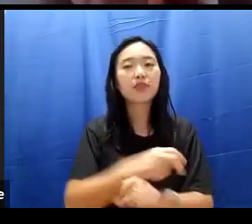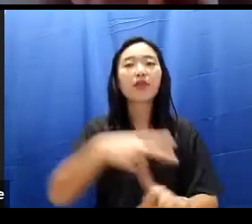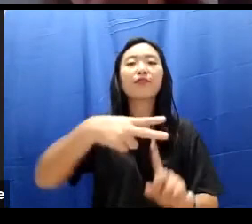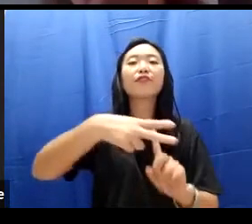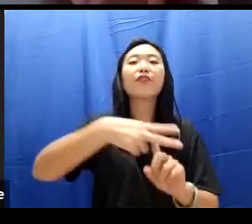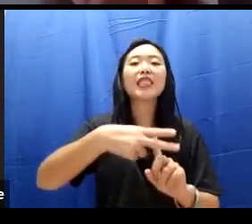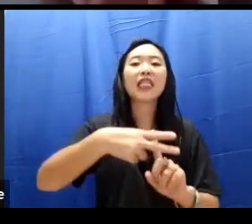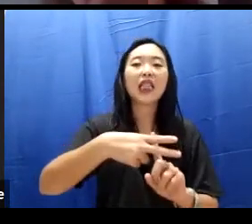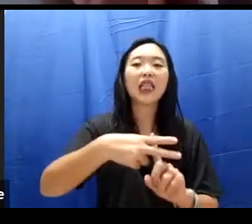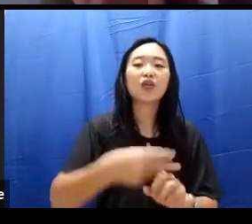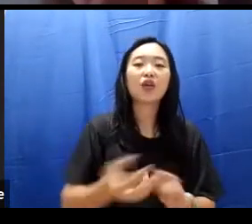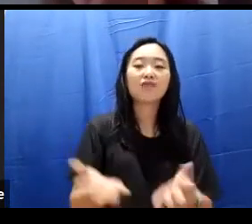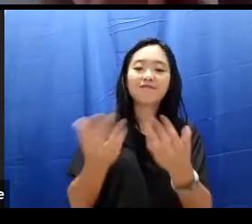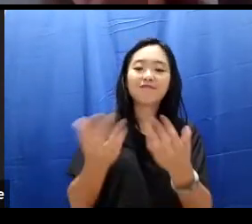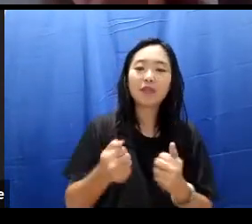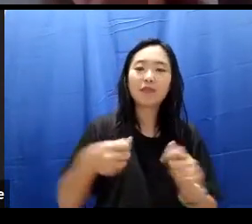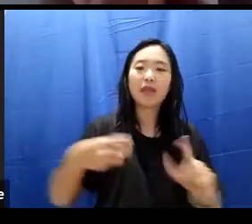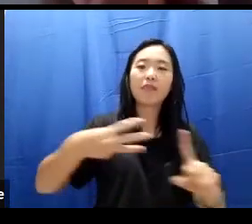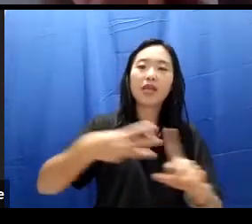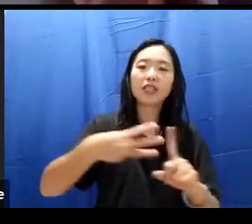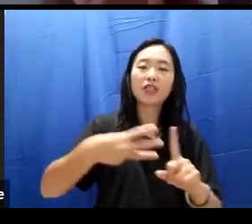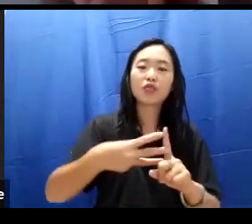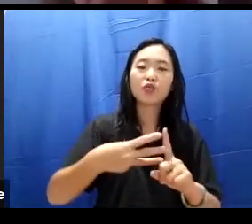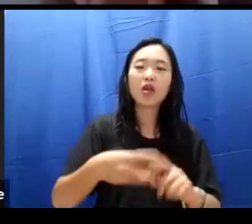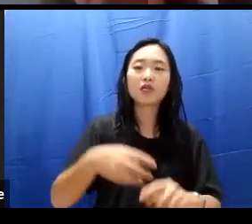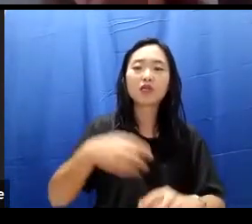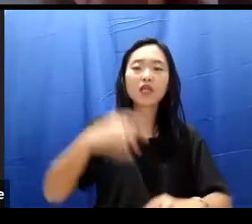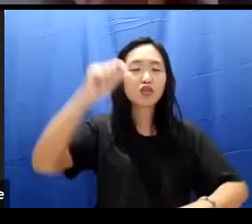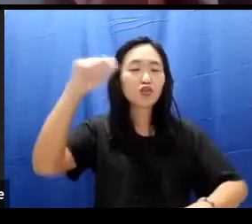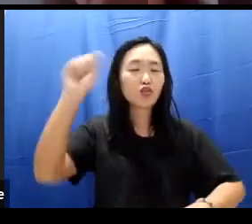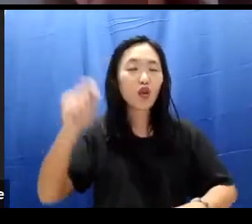beasiswa, saya sekolah ke UI, saya kembali, kemudian